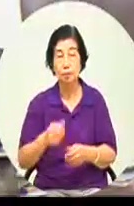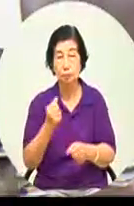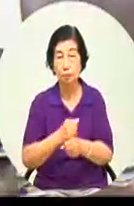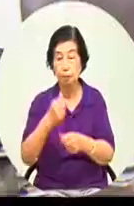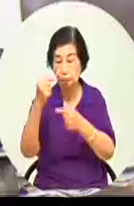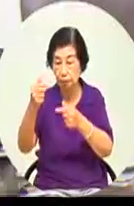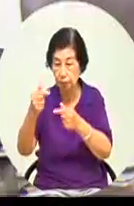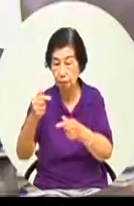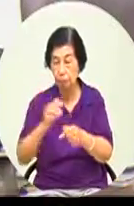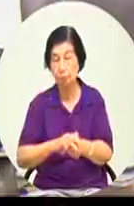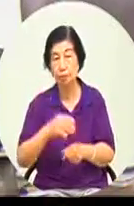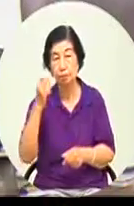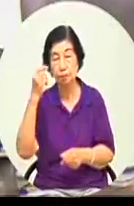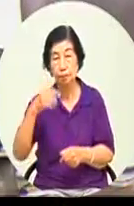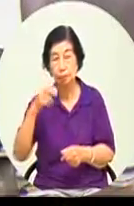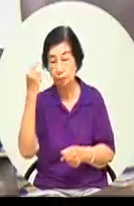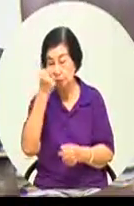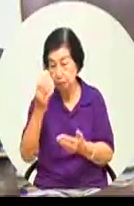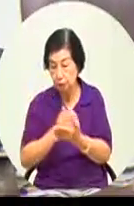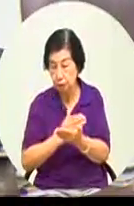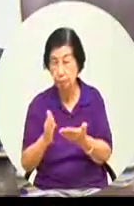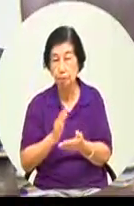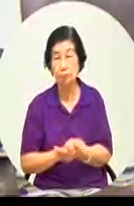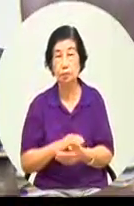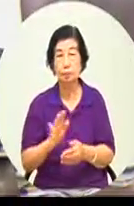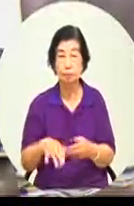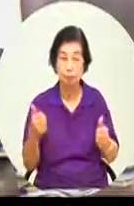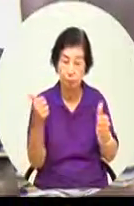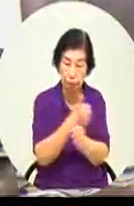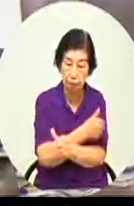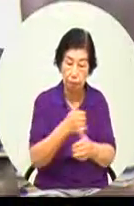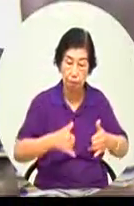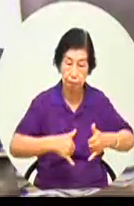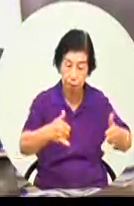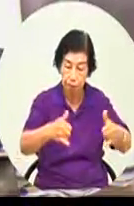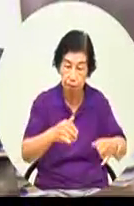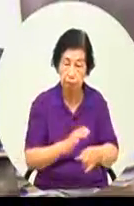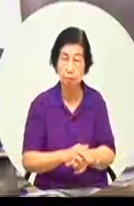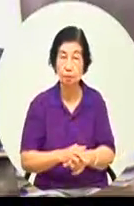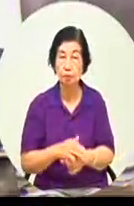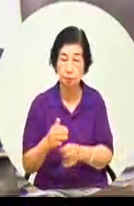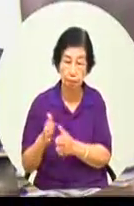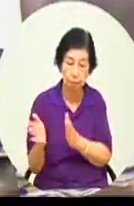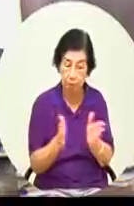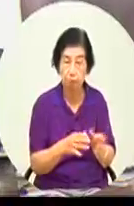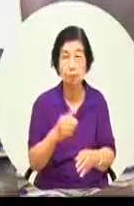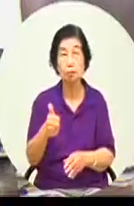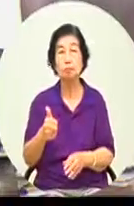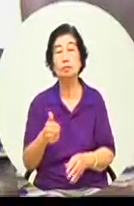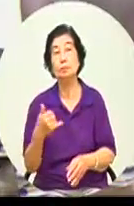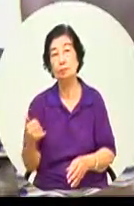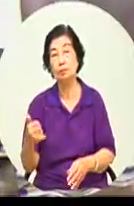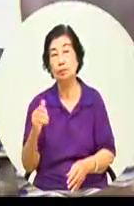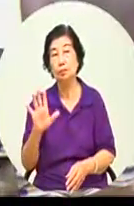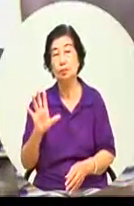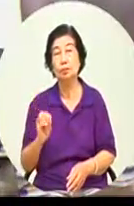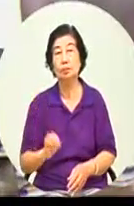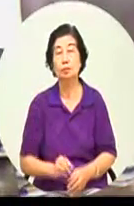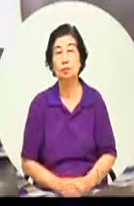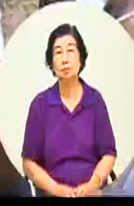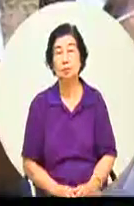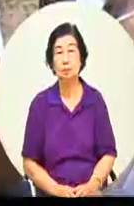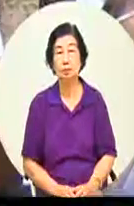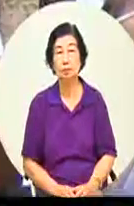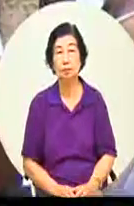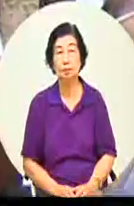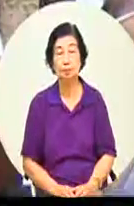请问一下你们的配套措施跟包括替代道路的方案有没有做好了？ 捷运局吴局长，请答复。 感谢主席，